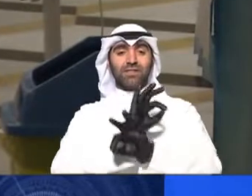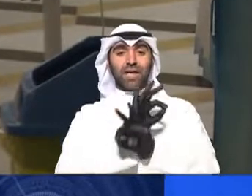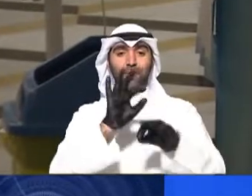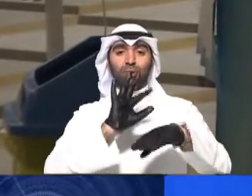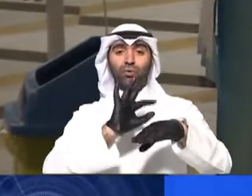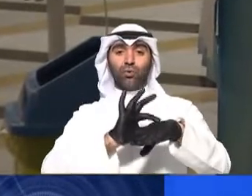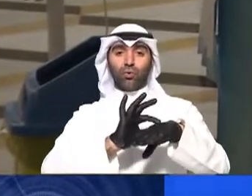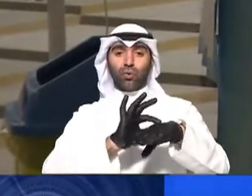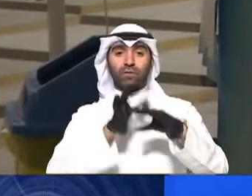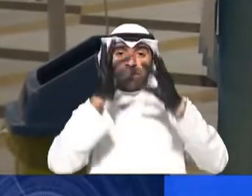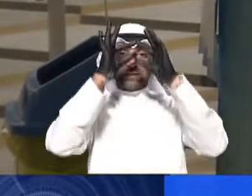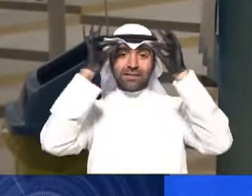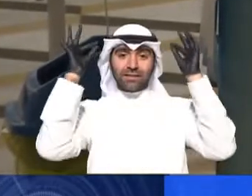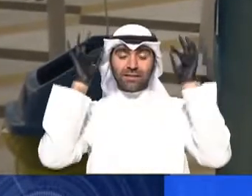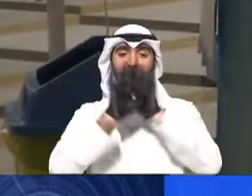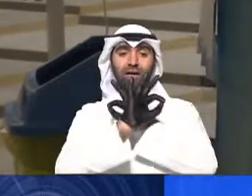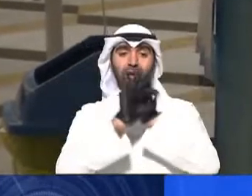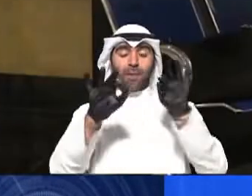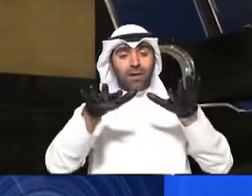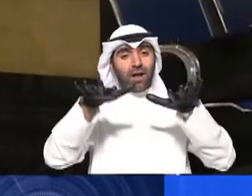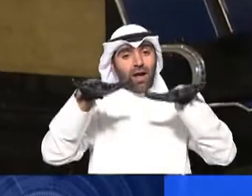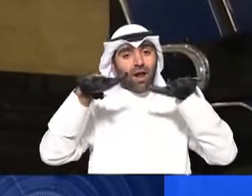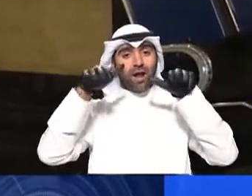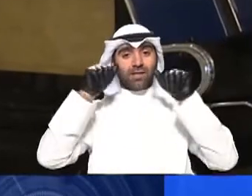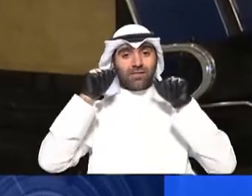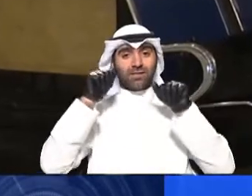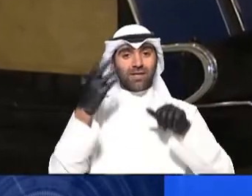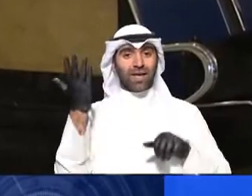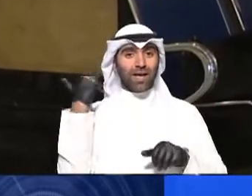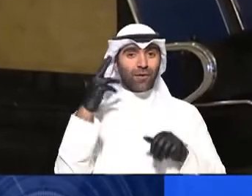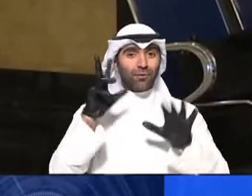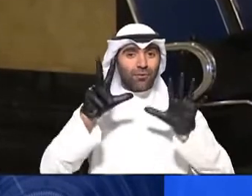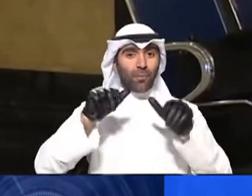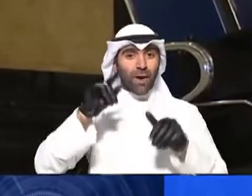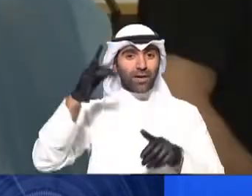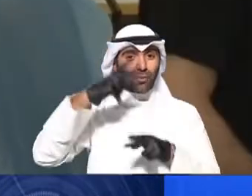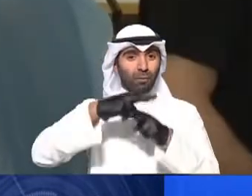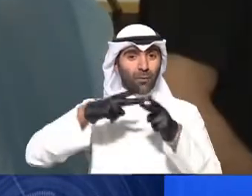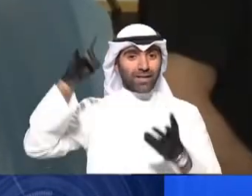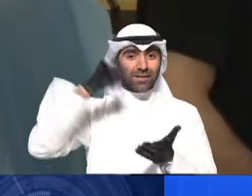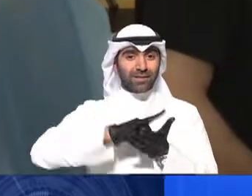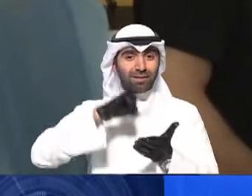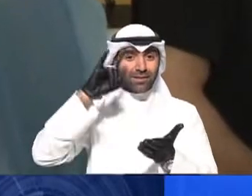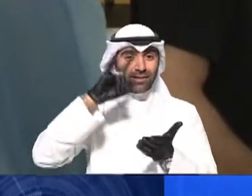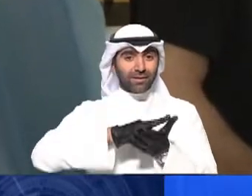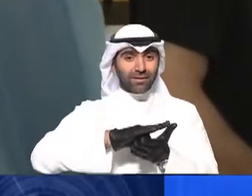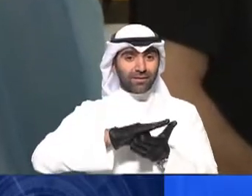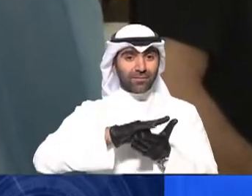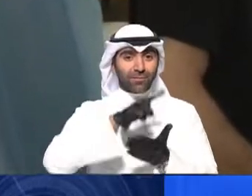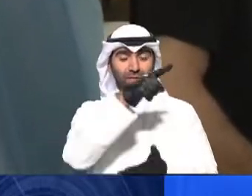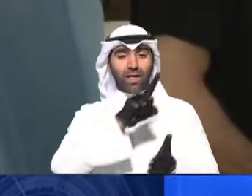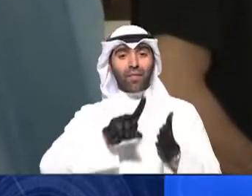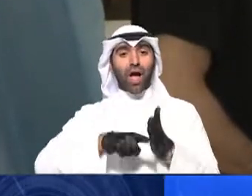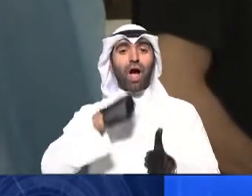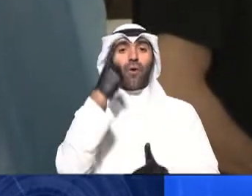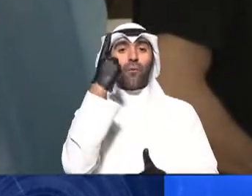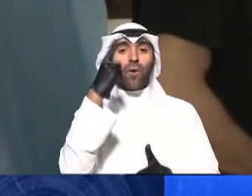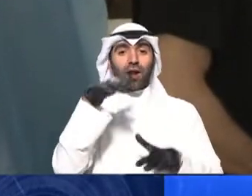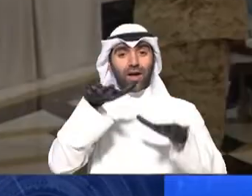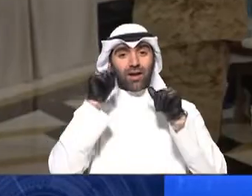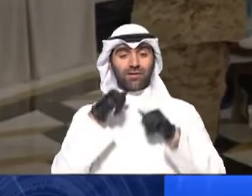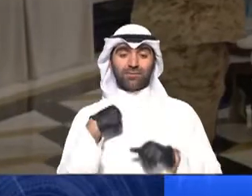لمغادرة أول دفعة من القادمين من روما الحجر المؤسسي وتوقيعهم تعهدا بالتزام حجر